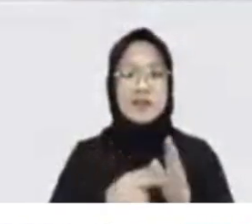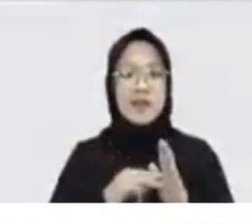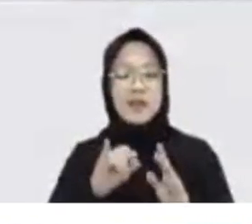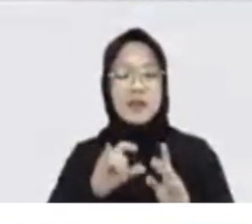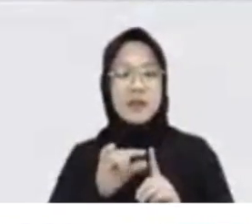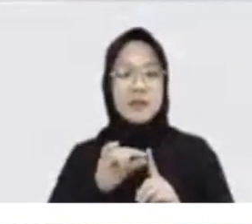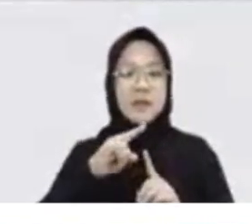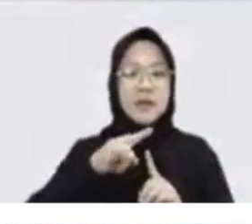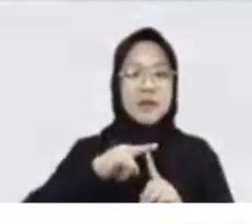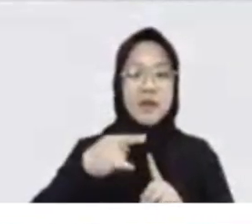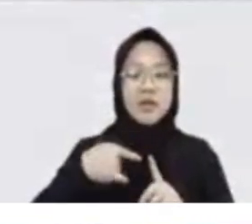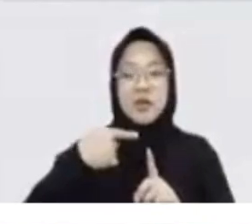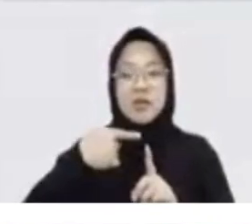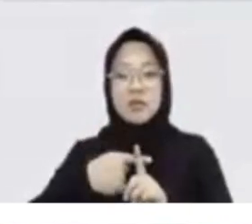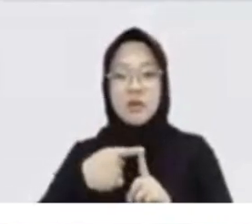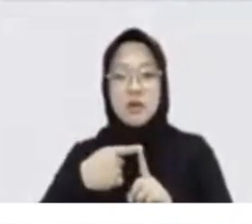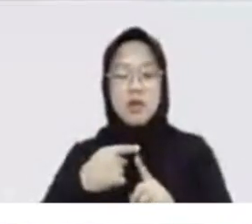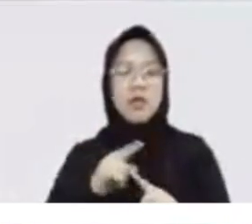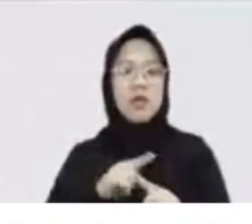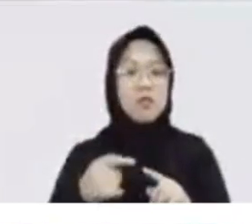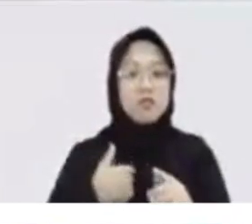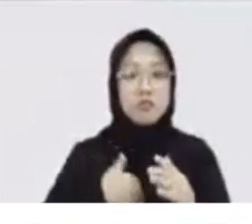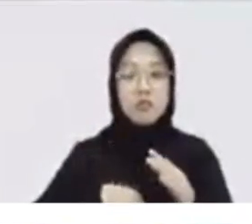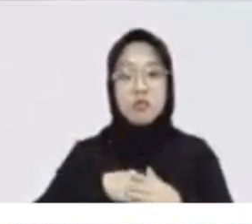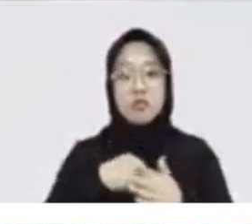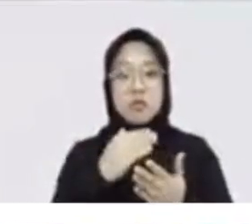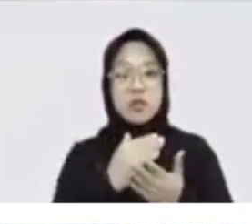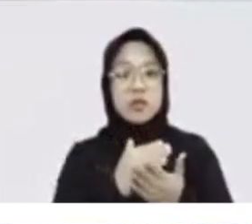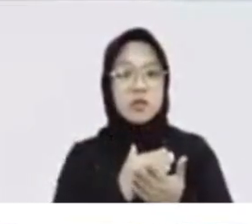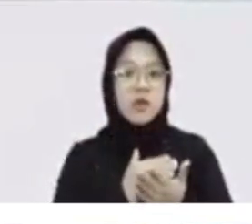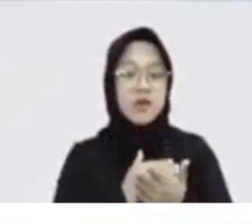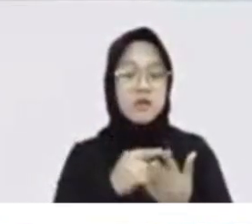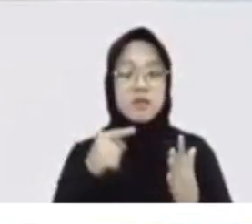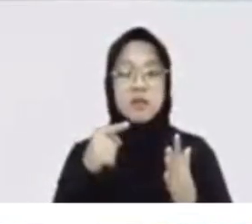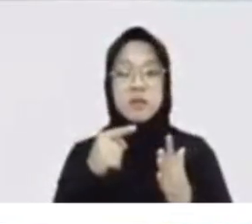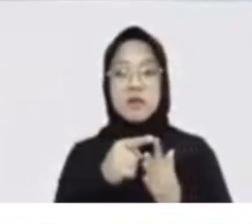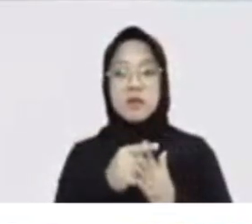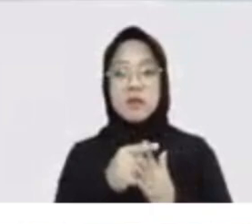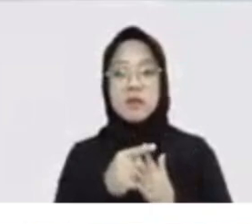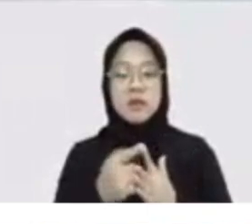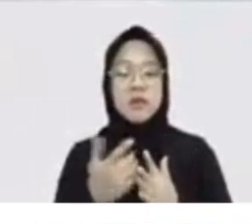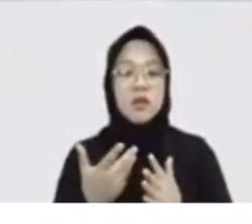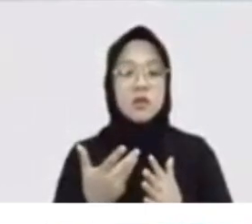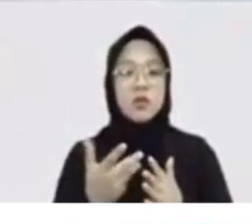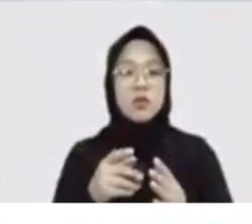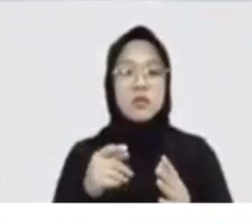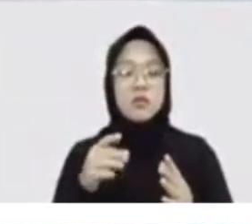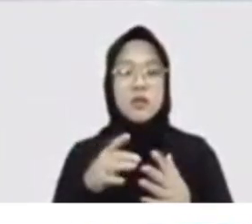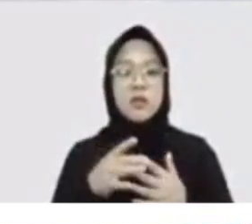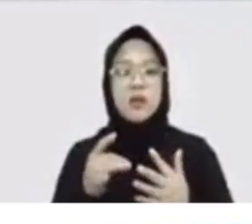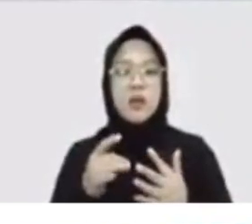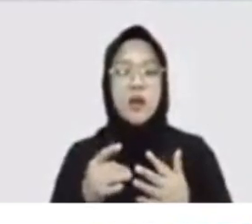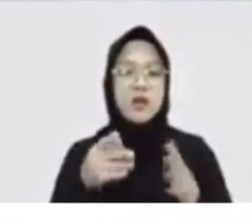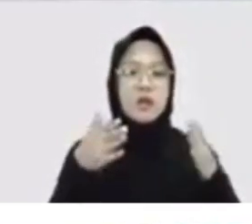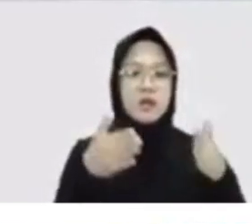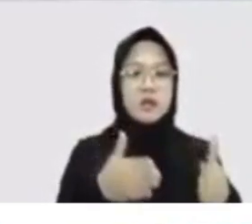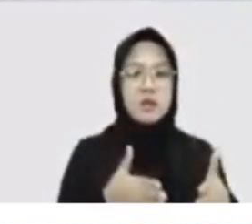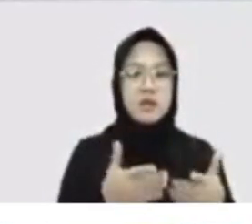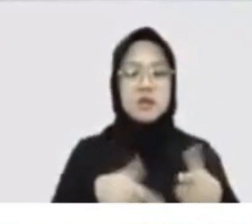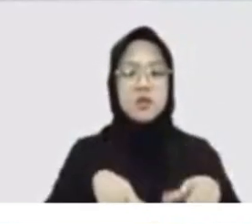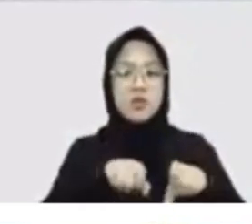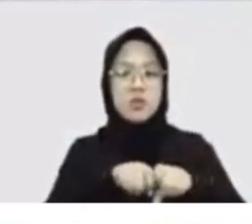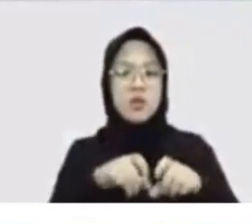tambahan pada dptb tetapi meem syarat sebagai pemilih maka disebut makaha disebut dengan pemilih khusus dan dapat memilih di TPS yang sesuai dengan alamat yang